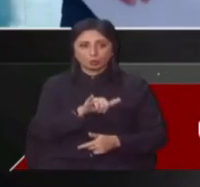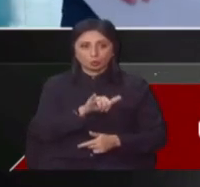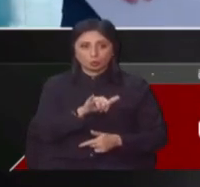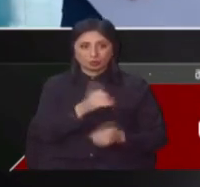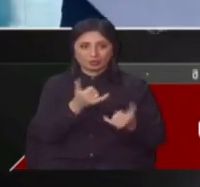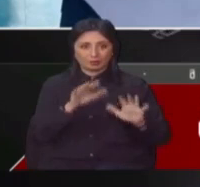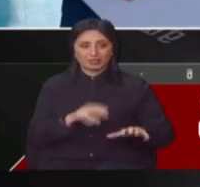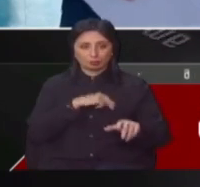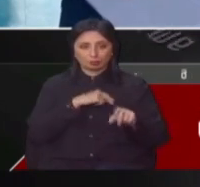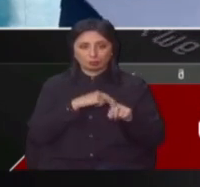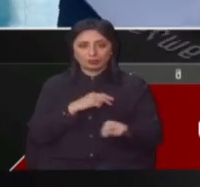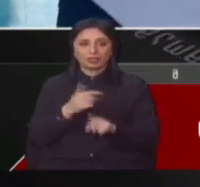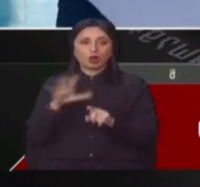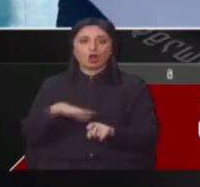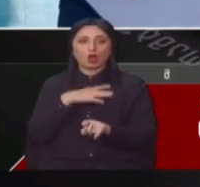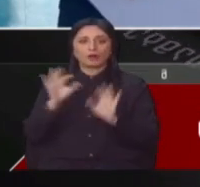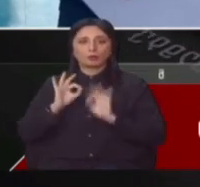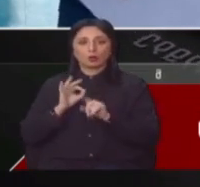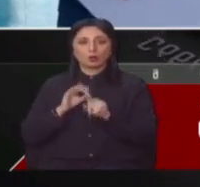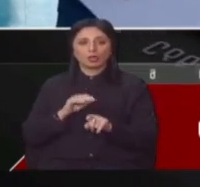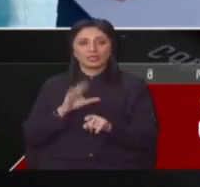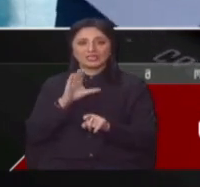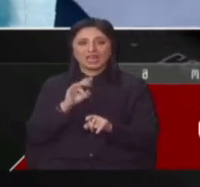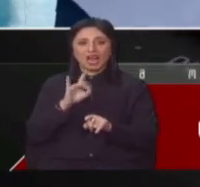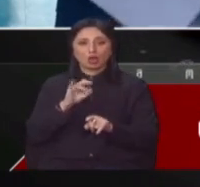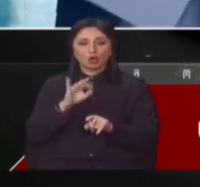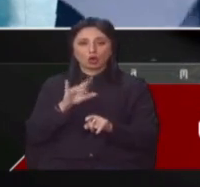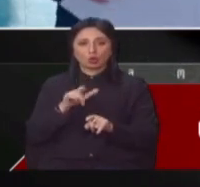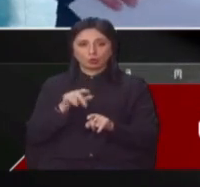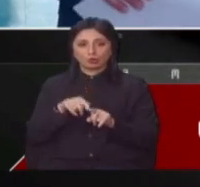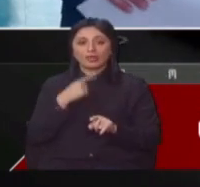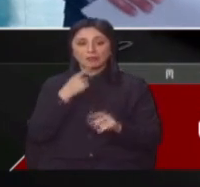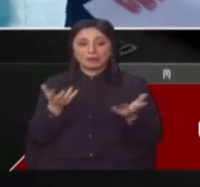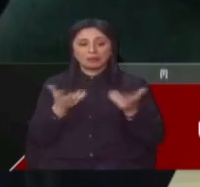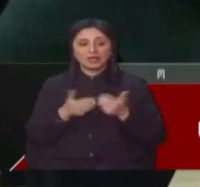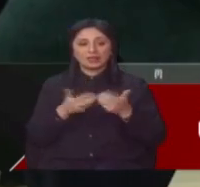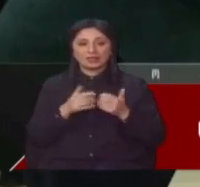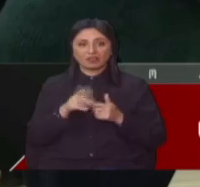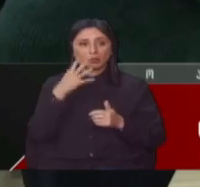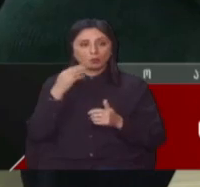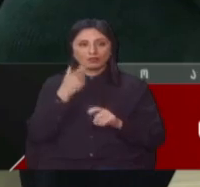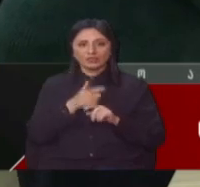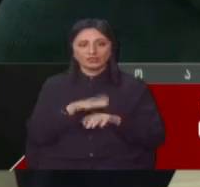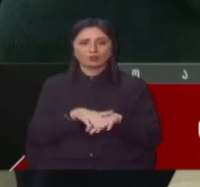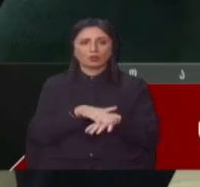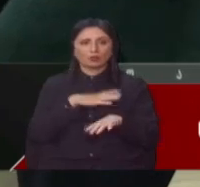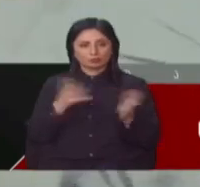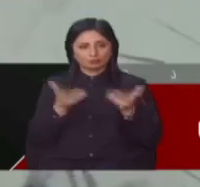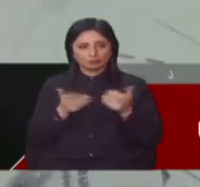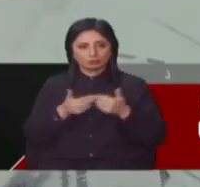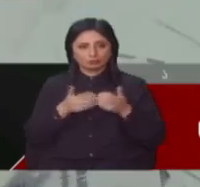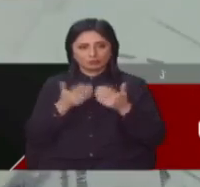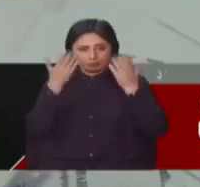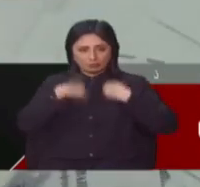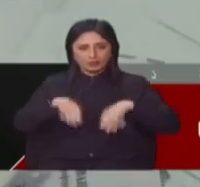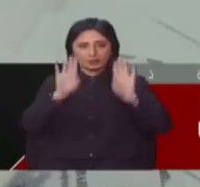მოქმედი პრეზიდენტი და ასევე ყოფილი პროკურორი ალექსანდრე სტაიანოგლუ. Რაც შეეხება ხმების დათვლის პროცესს, ის მოლდოვაში ძალიან დიდხანს გრძელდებოდა, მთელი